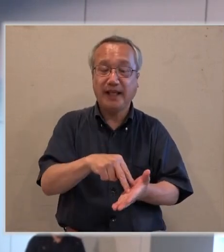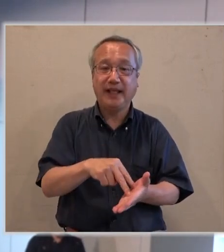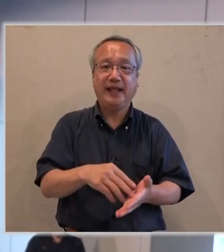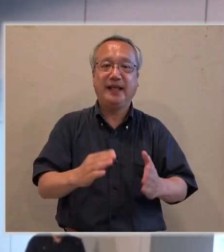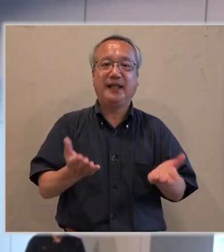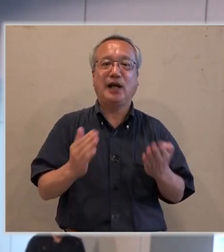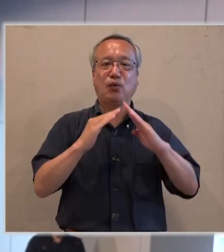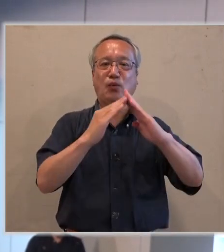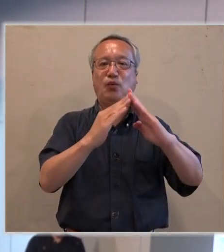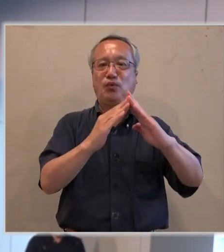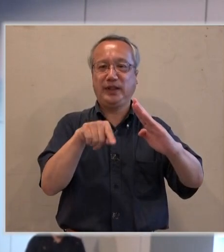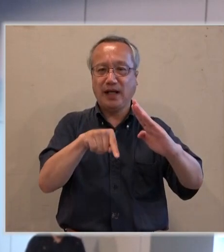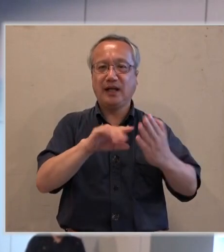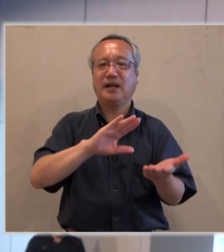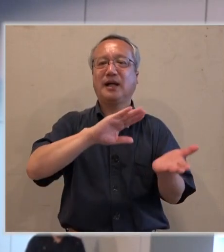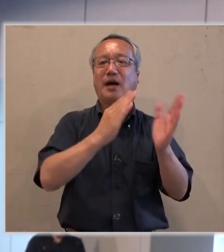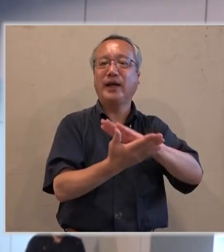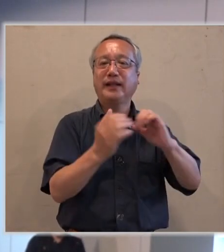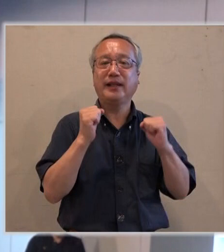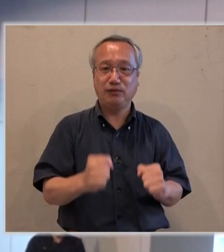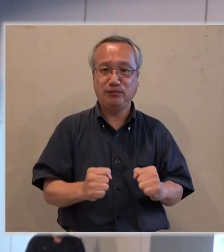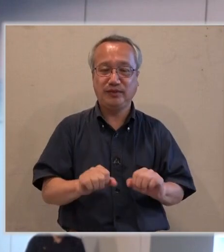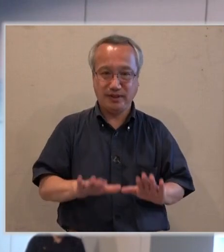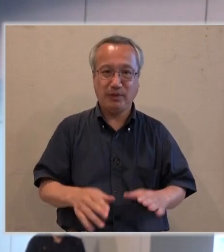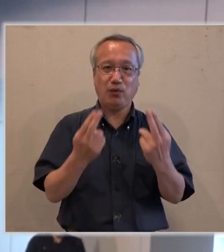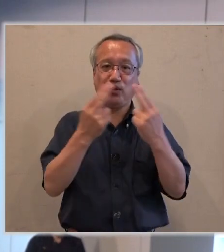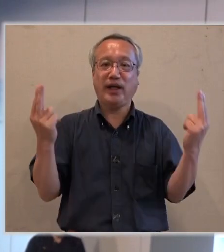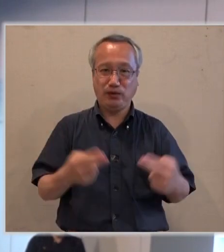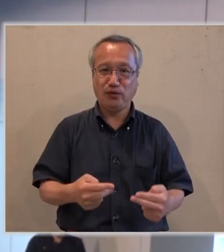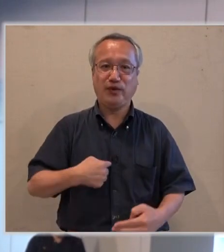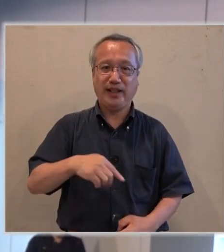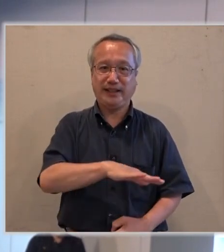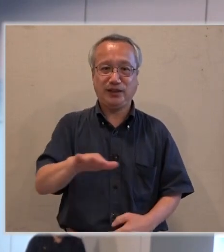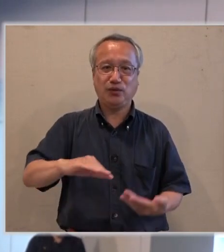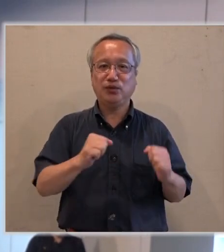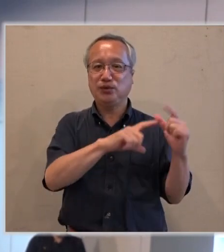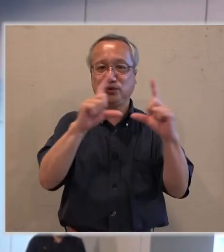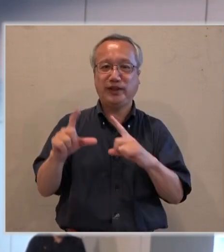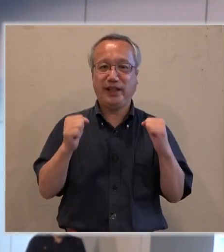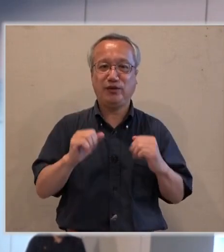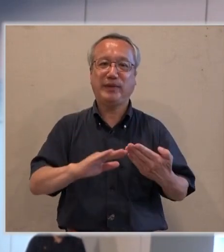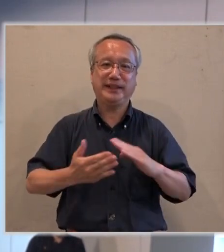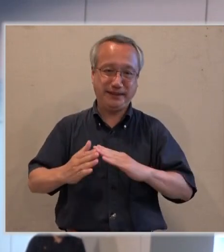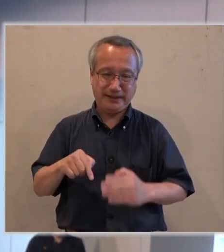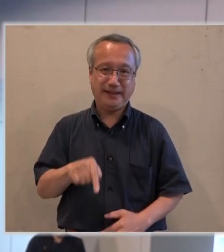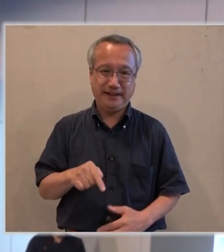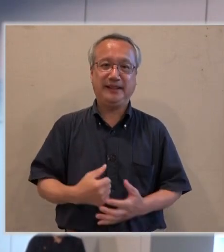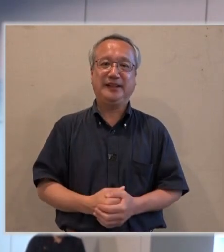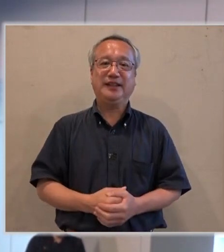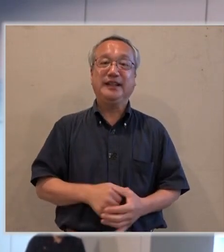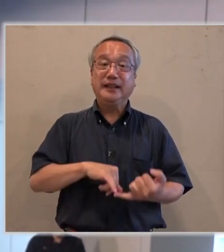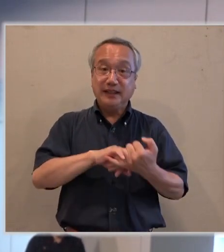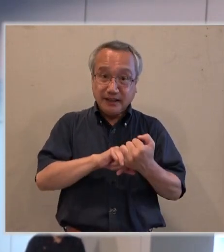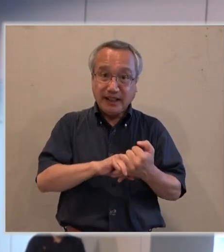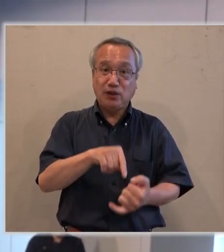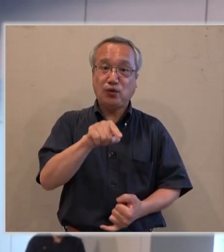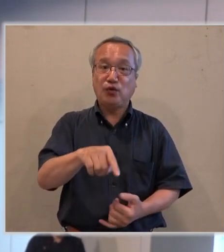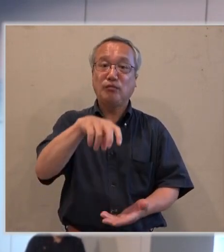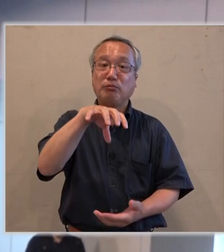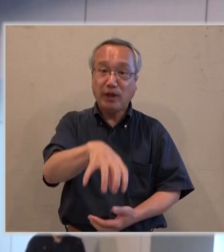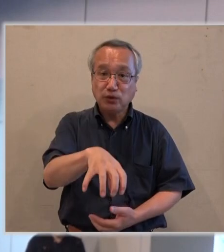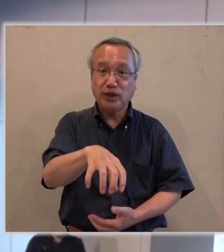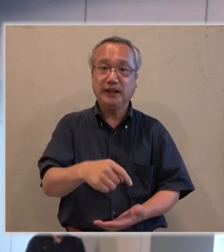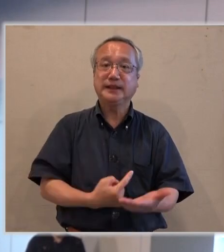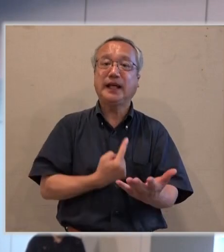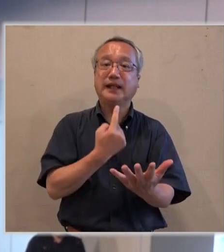場所に生まれ変わってるんですね。北海道私たちの住んでるところもぜひそういうところに参加